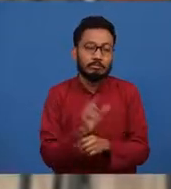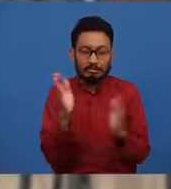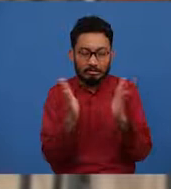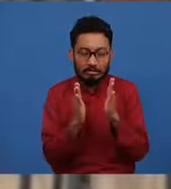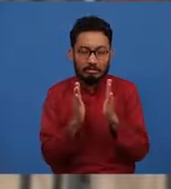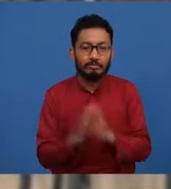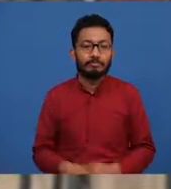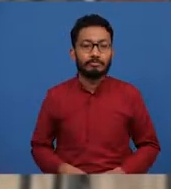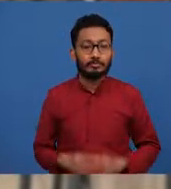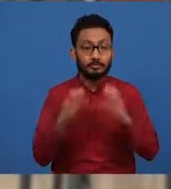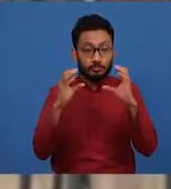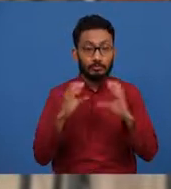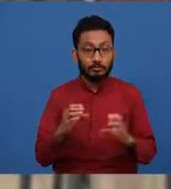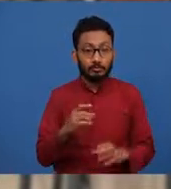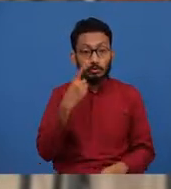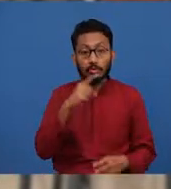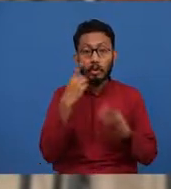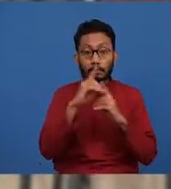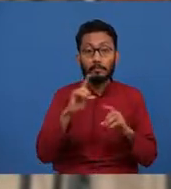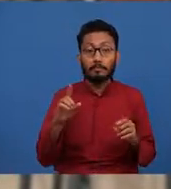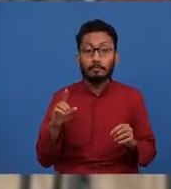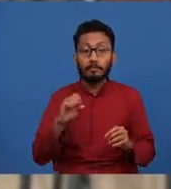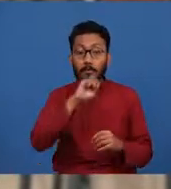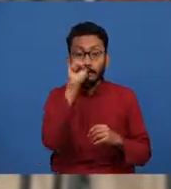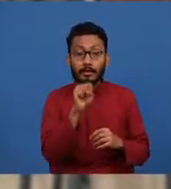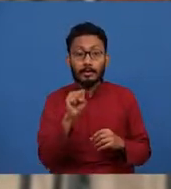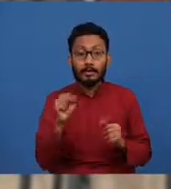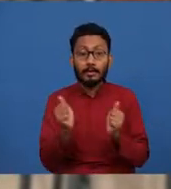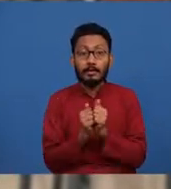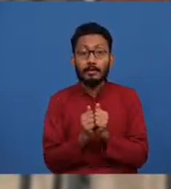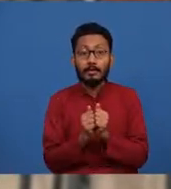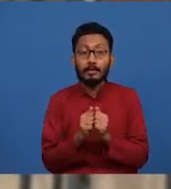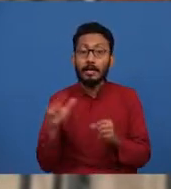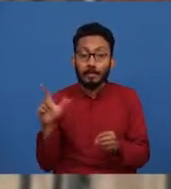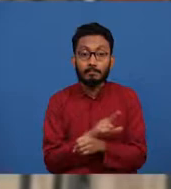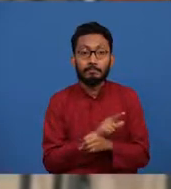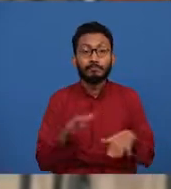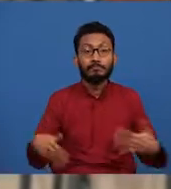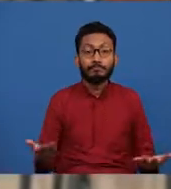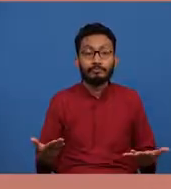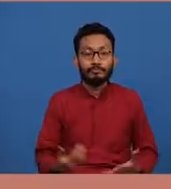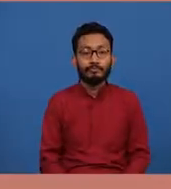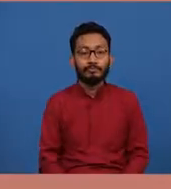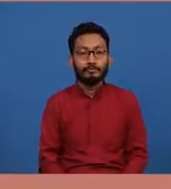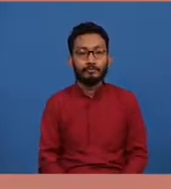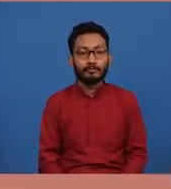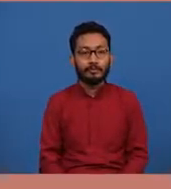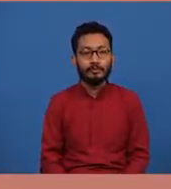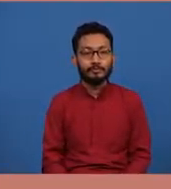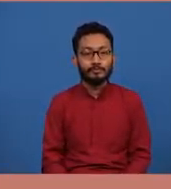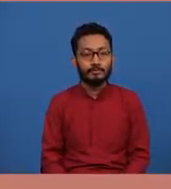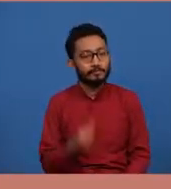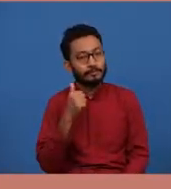Bagaimanakah cara untuk menjawab soalan dengan ayat yang lengkap? Bagus,